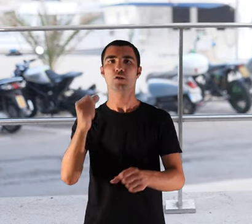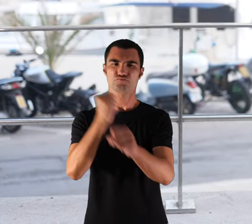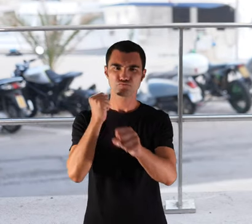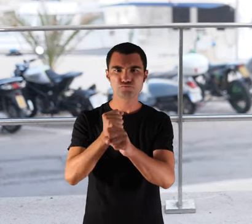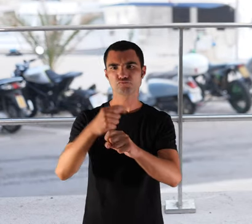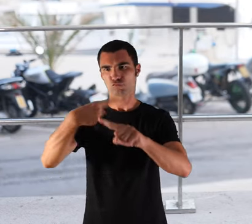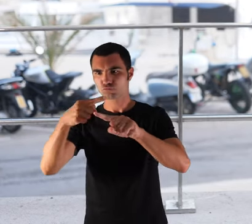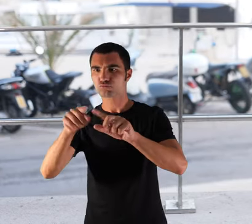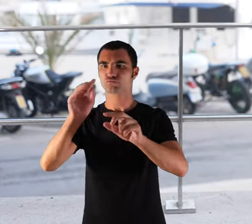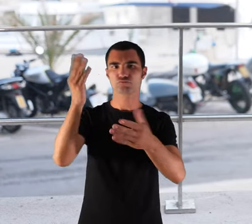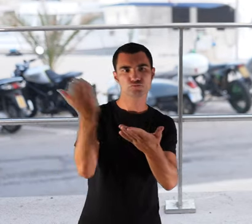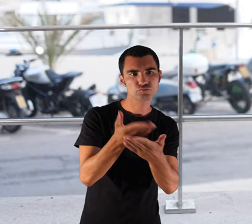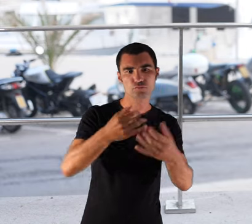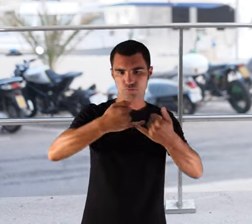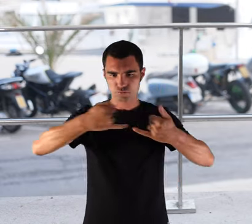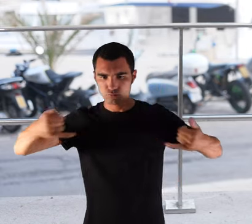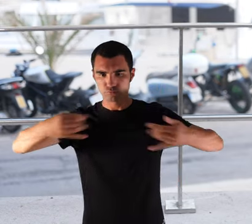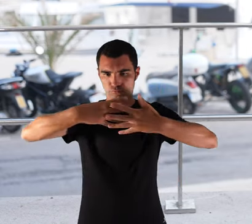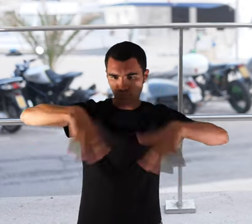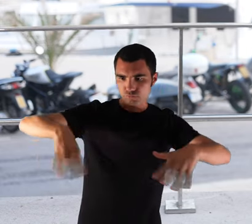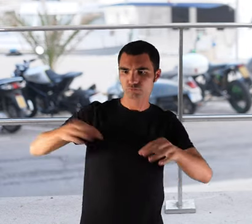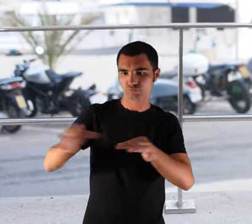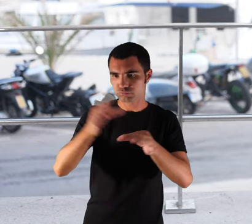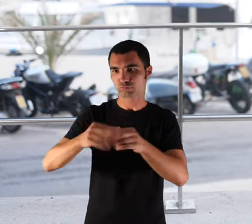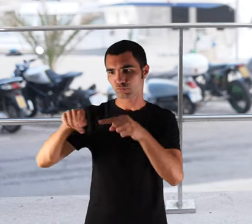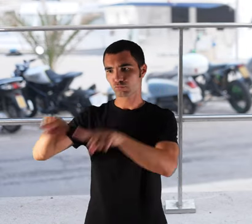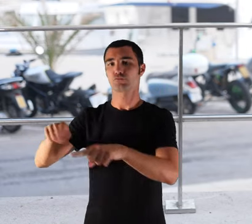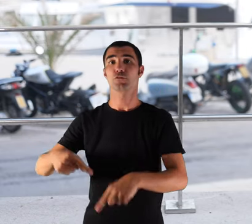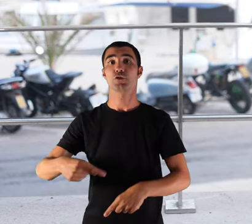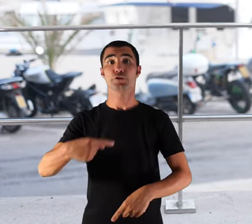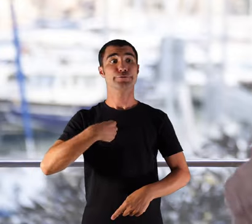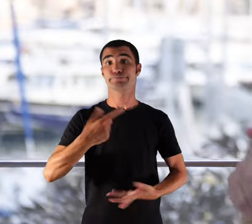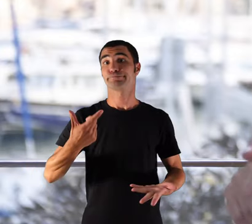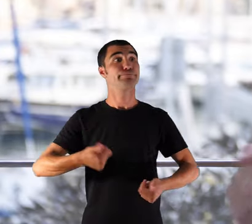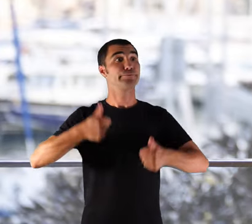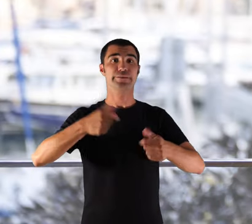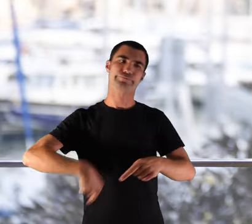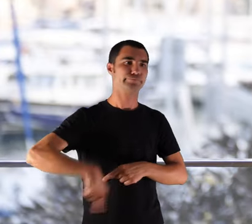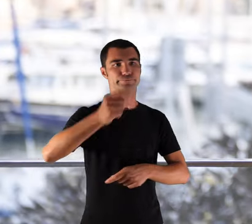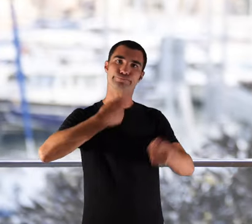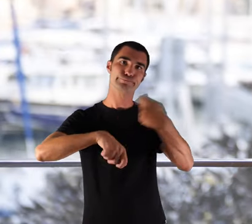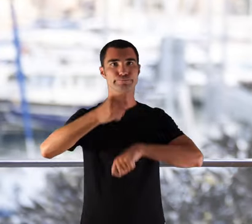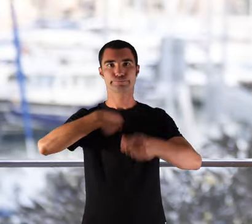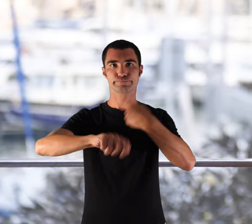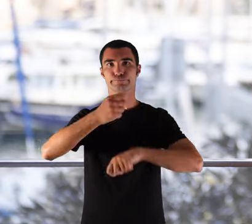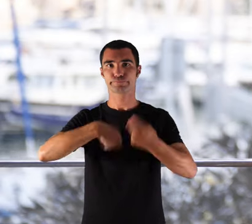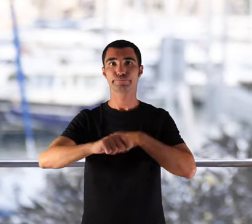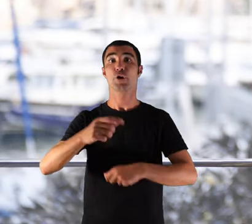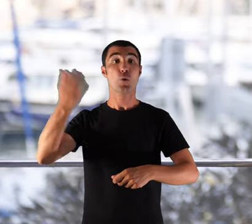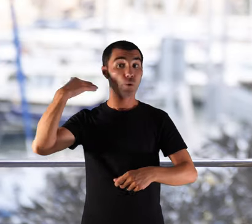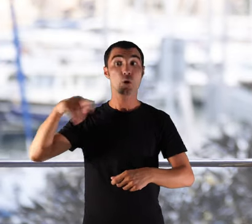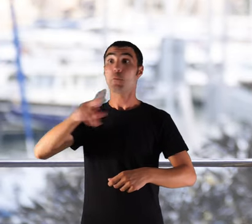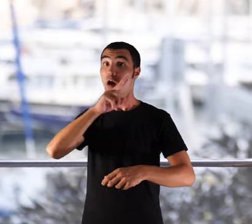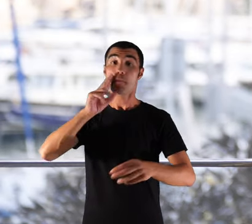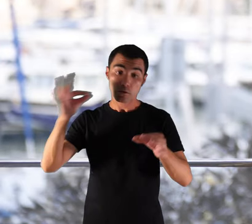i tens de tot. Però la qüestió és que Jordi Llun, que va venir davant, me'n vaig anar a Sulla a vendre. No arreglava xarxes, però hi estia molt de palangres, mon